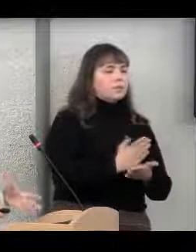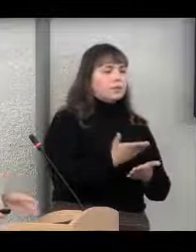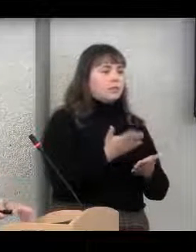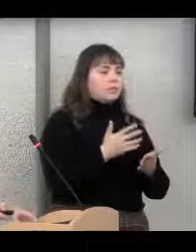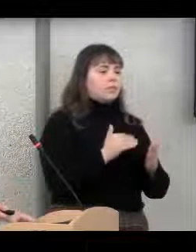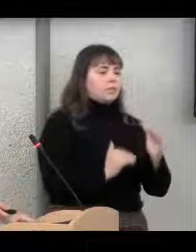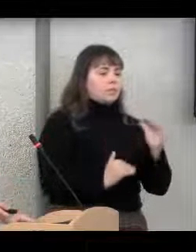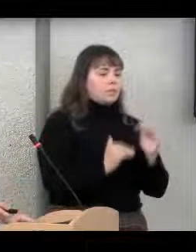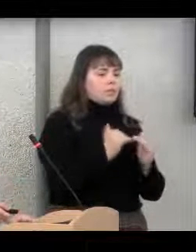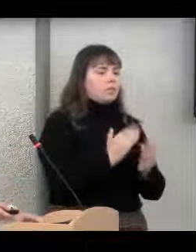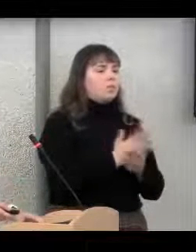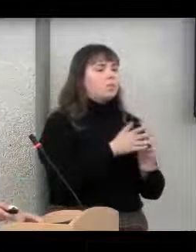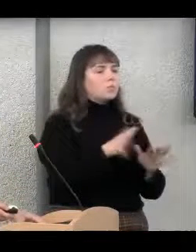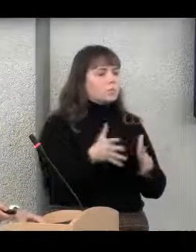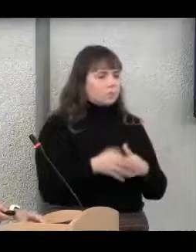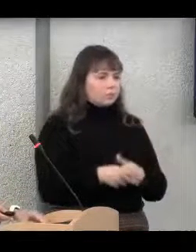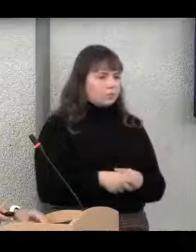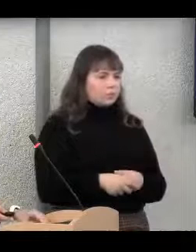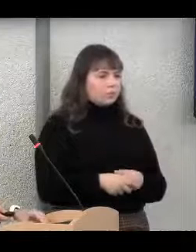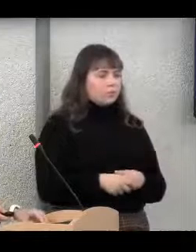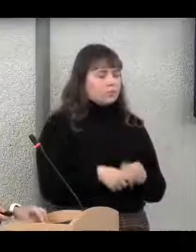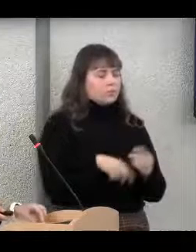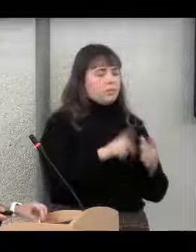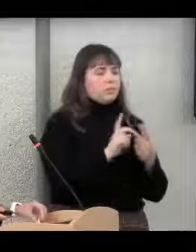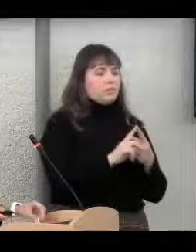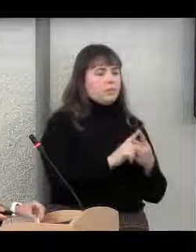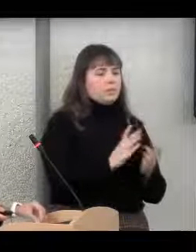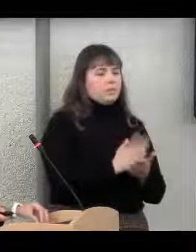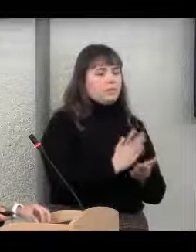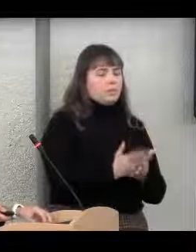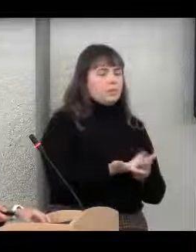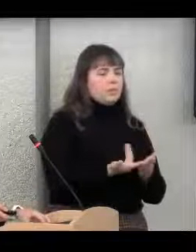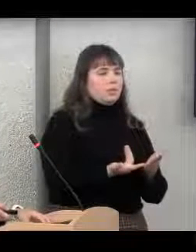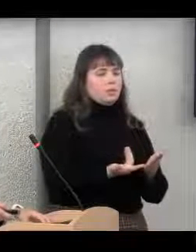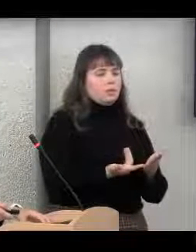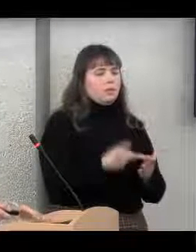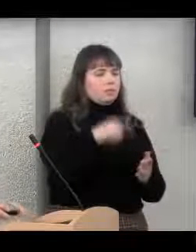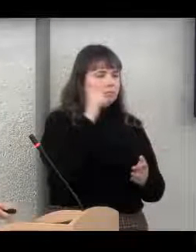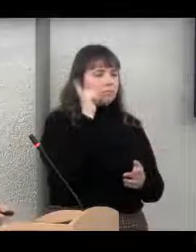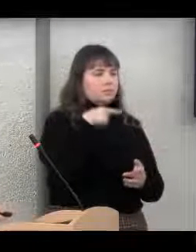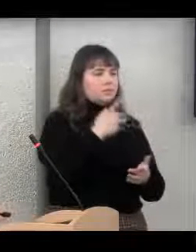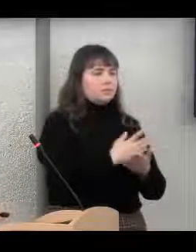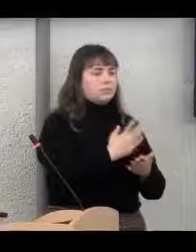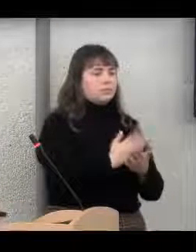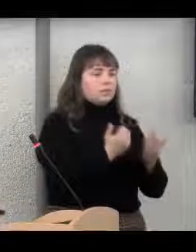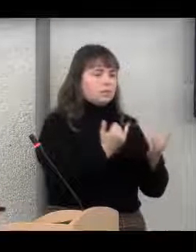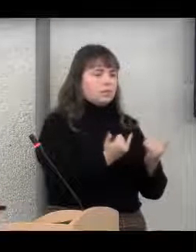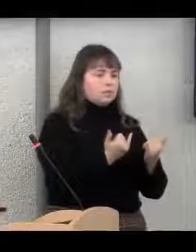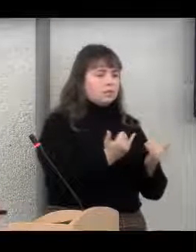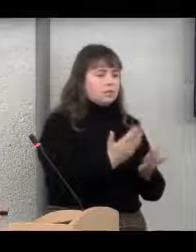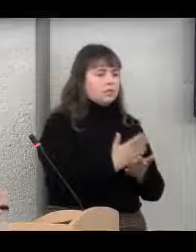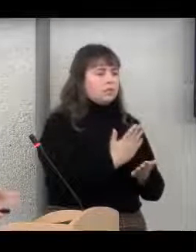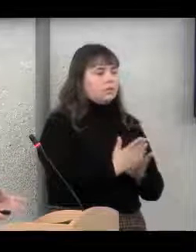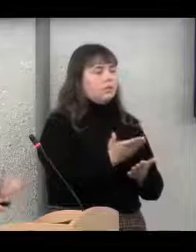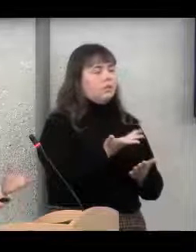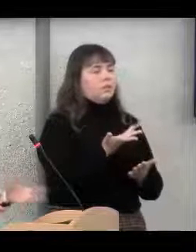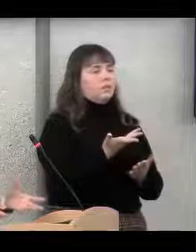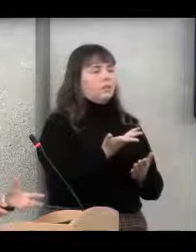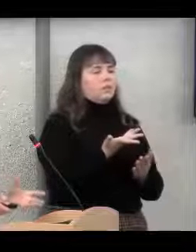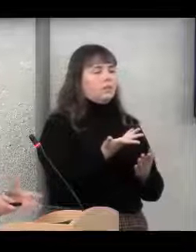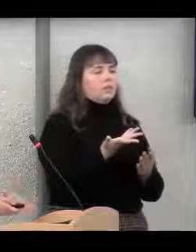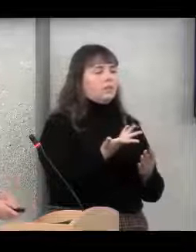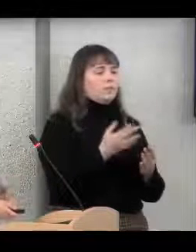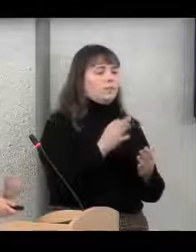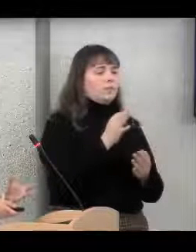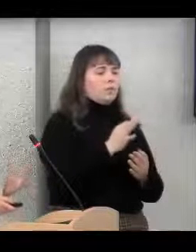vykstančius procesus. Tai visų pirma, nepaslaptis, kad jau šiai dienai yra ambicingai išsikelti klimato